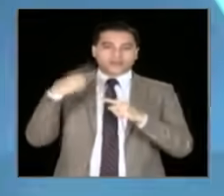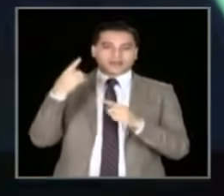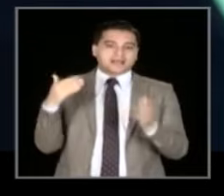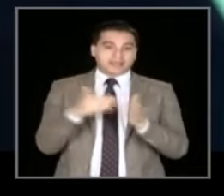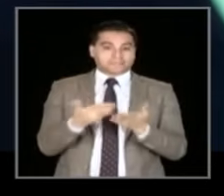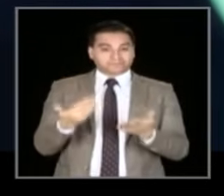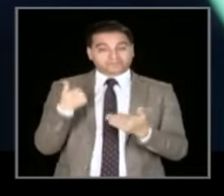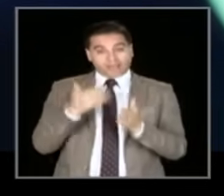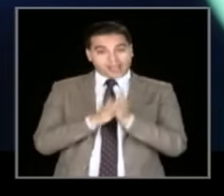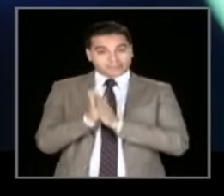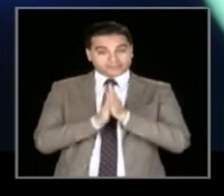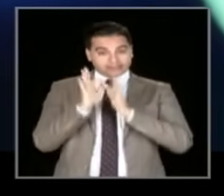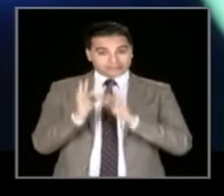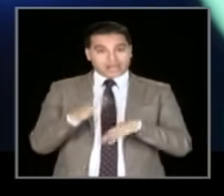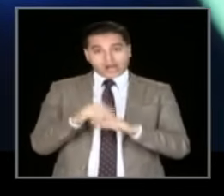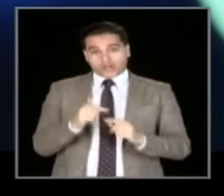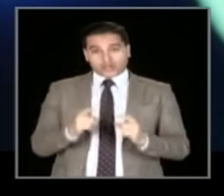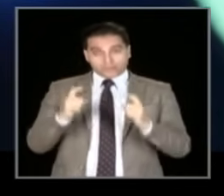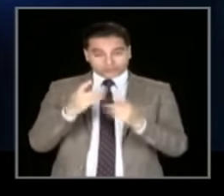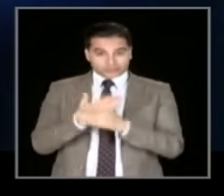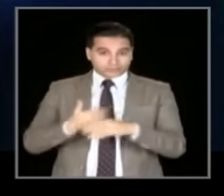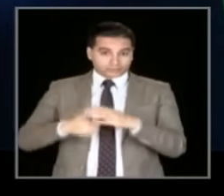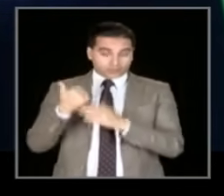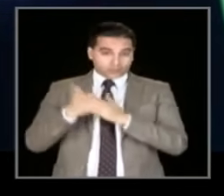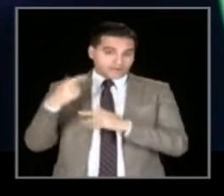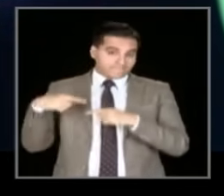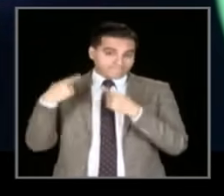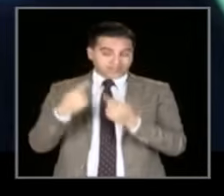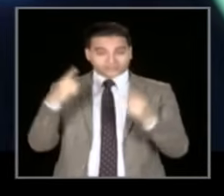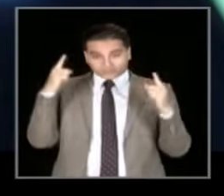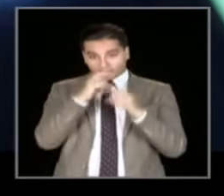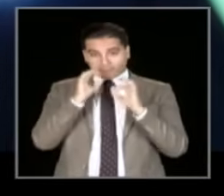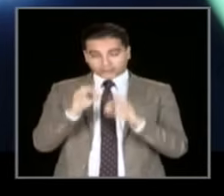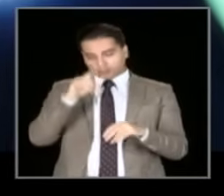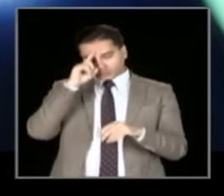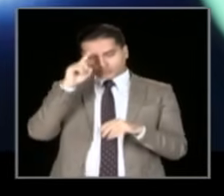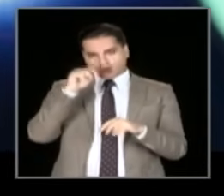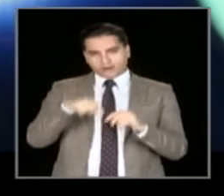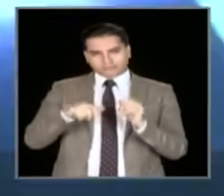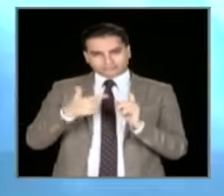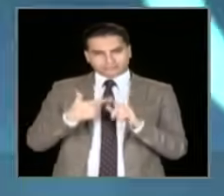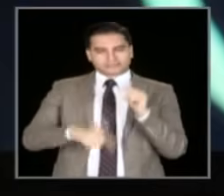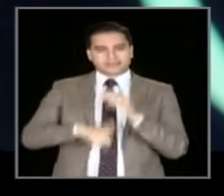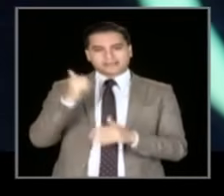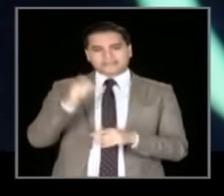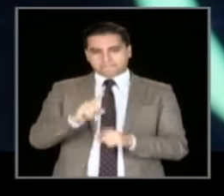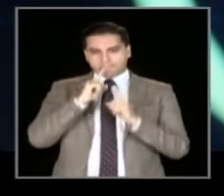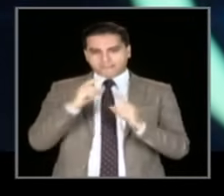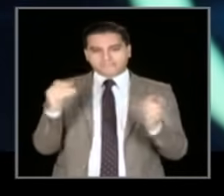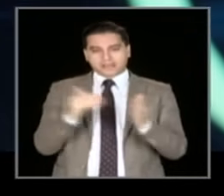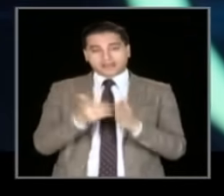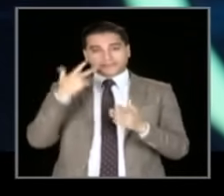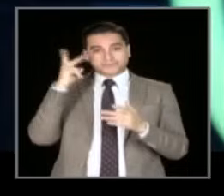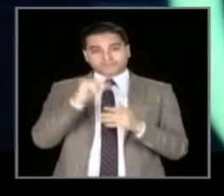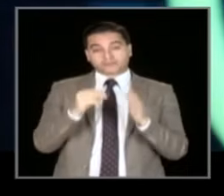للنهائي. حمس اول ماتش النهارده بعد ما قطعنا شوط طويل في البطوله وعدينا ماتشات صعبه جدا، وان شاء الله نكسب ماتش النهارده ونوصل للنهائي. فوزنا على جامعه